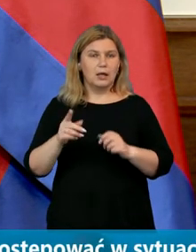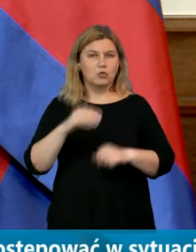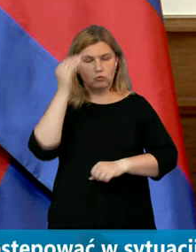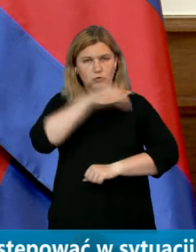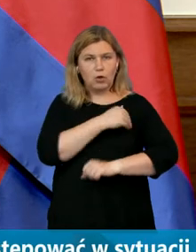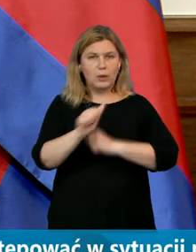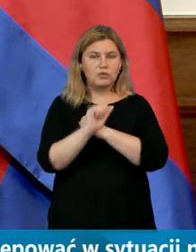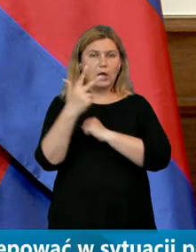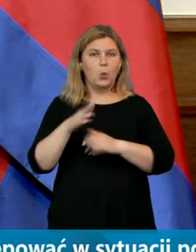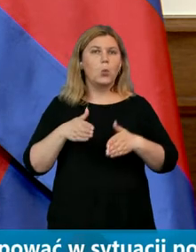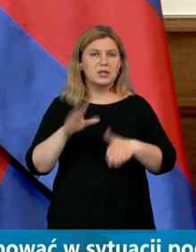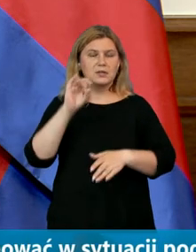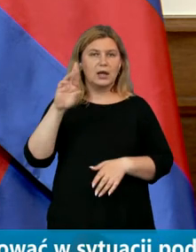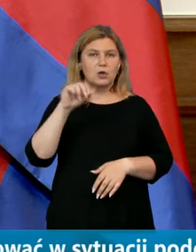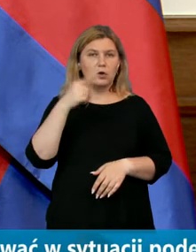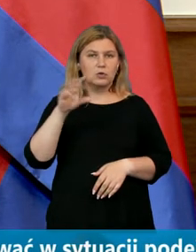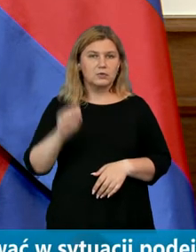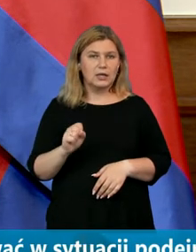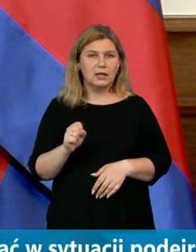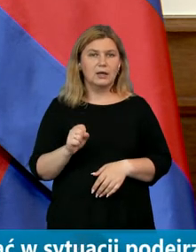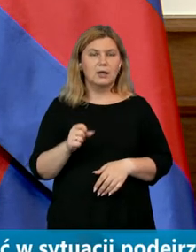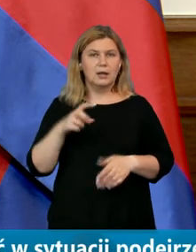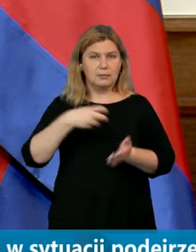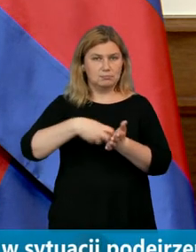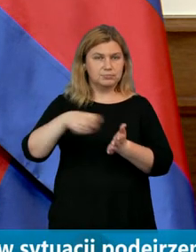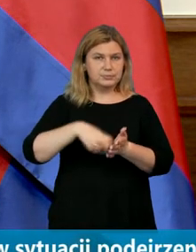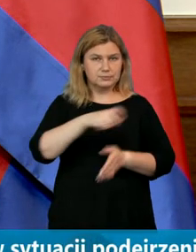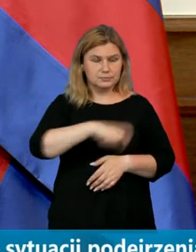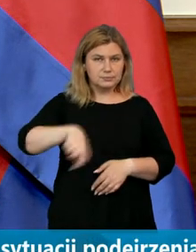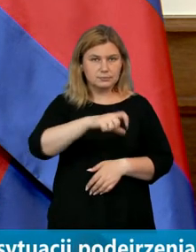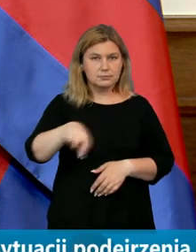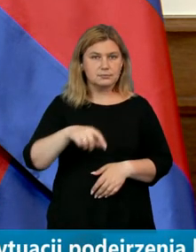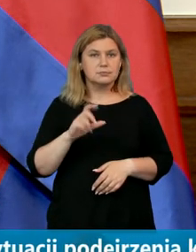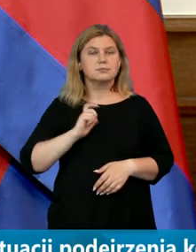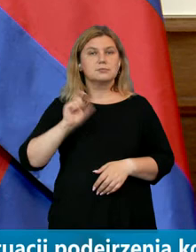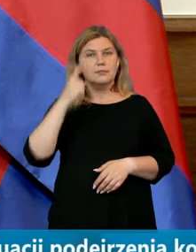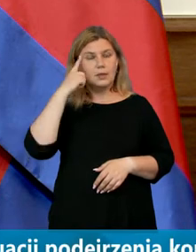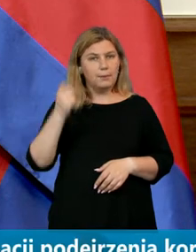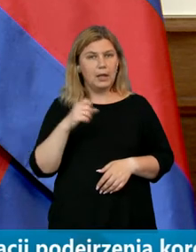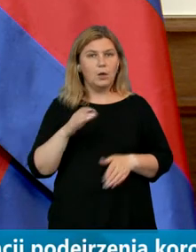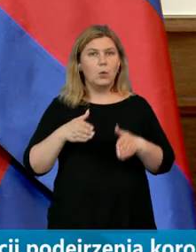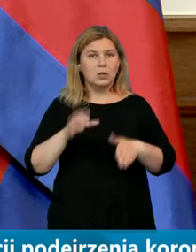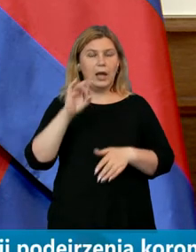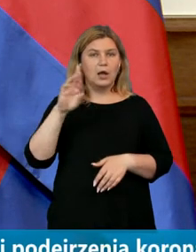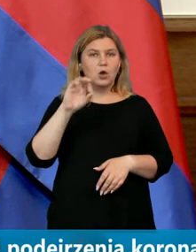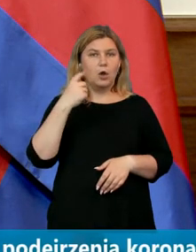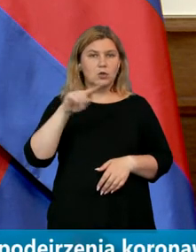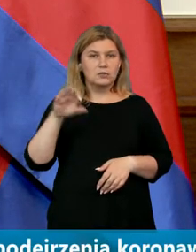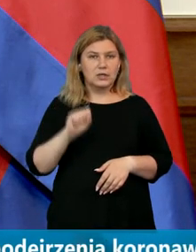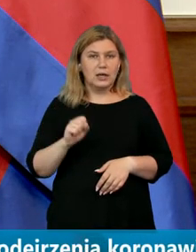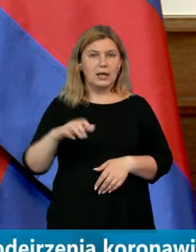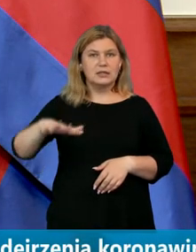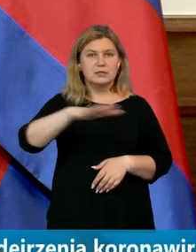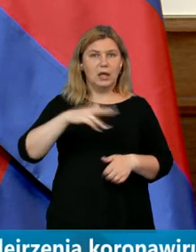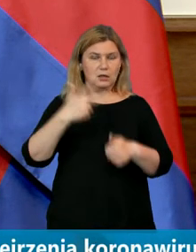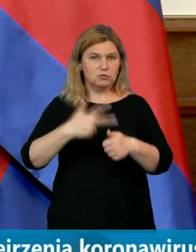Grodzkiej? Rozumiem, że chodzi pani Paulo o przejścia dla pieszych. Otóż z tego, co pamiętam, to przy Grodzkiej mamy strefę